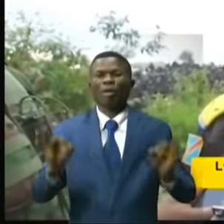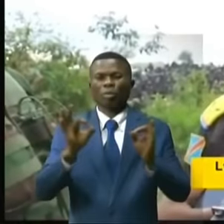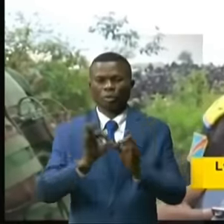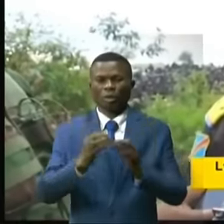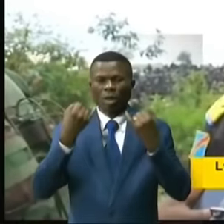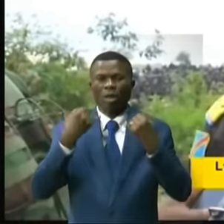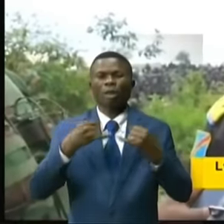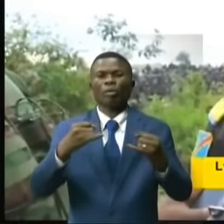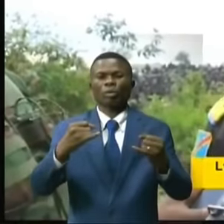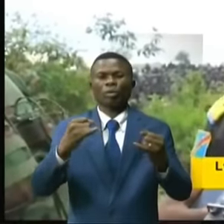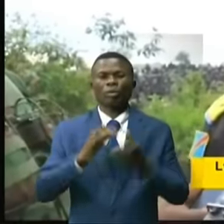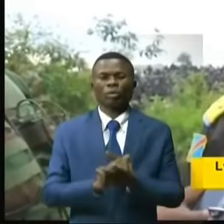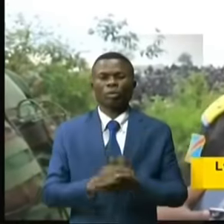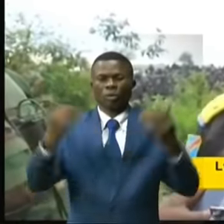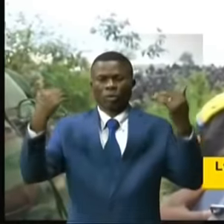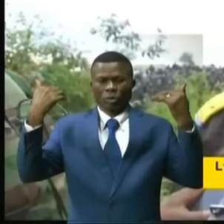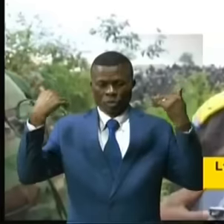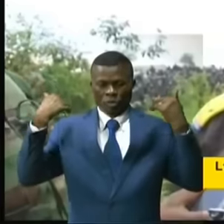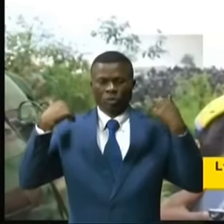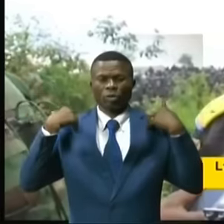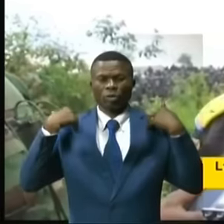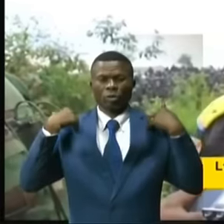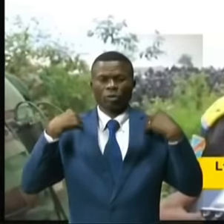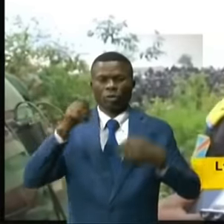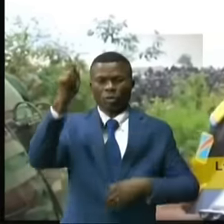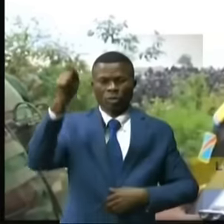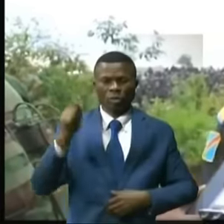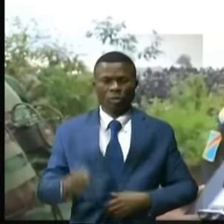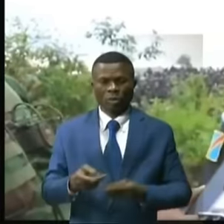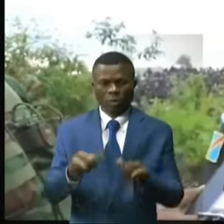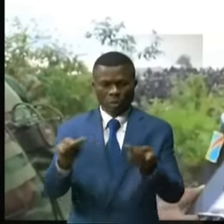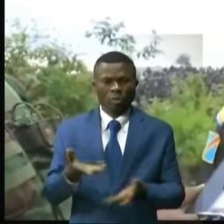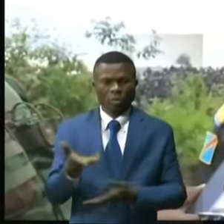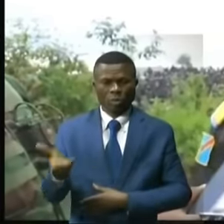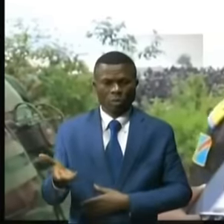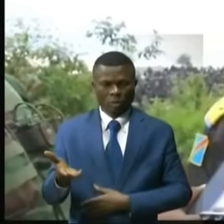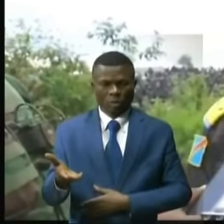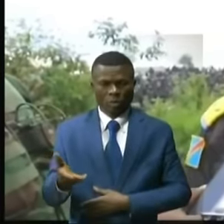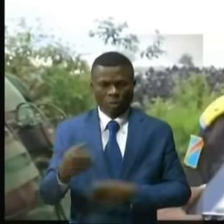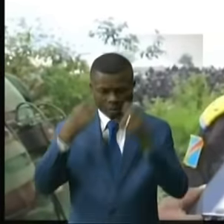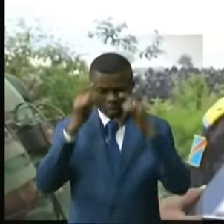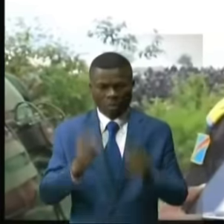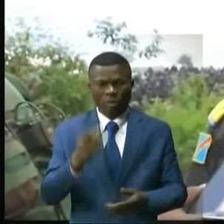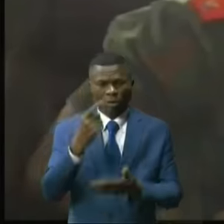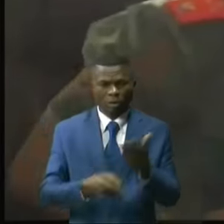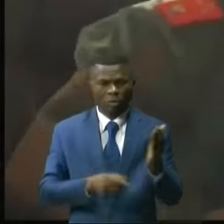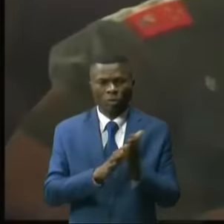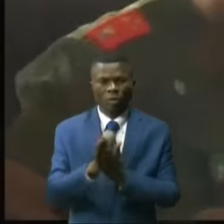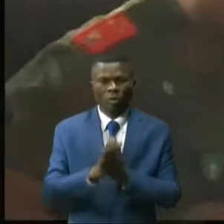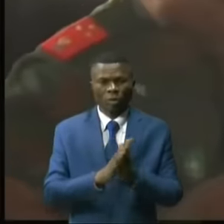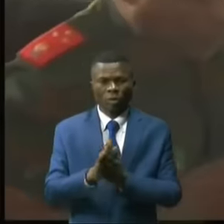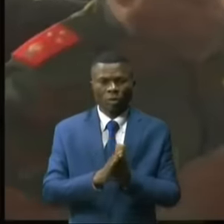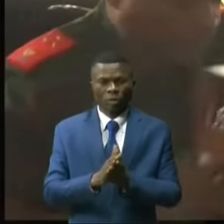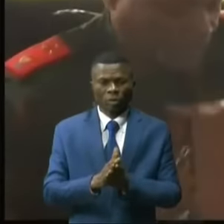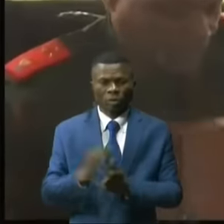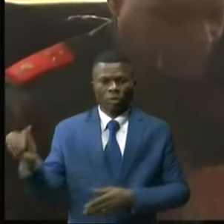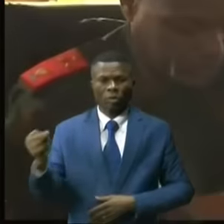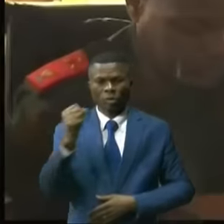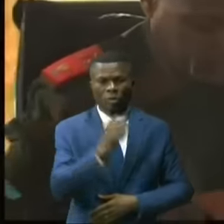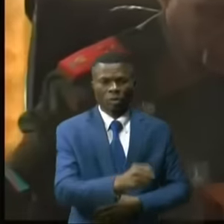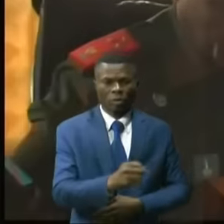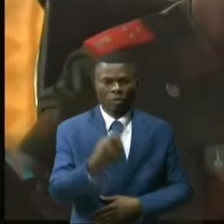annoncée aux autorités militaires de la place laquelle mesure consiste à la nomination